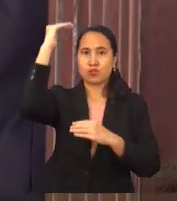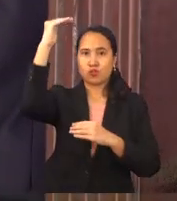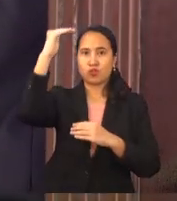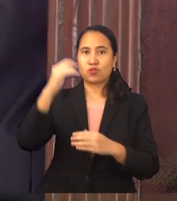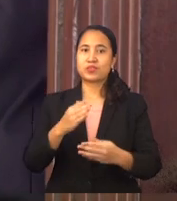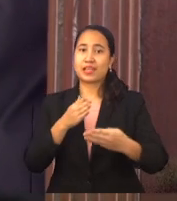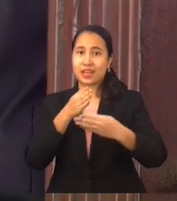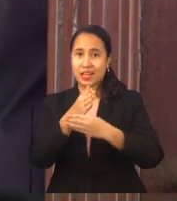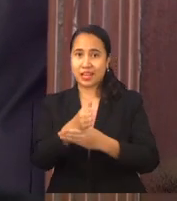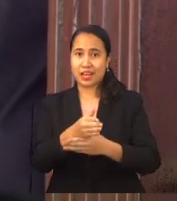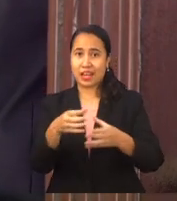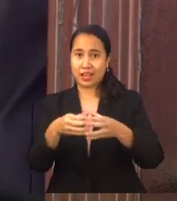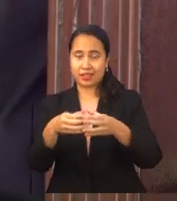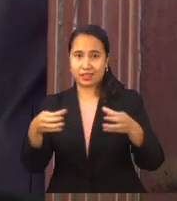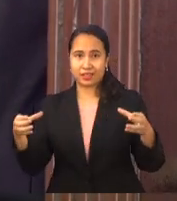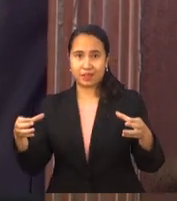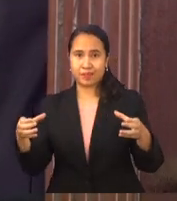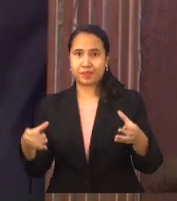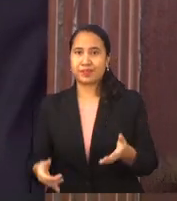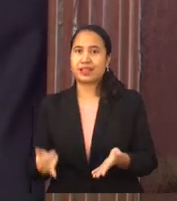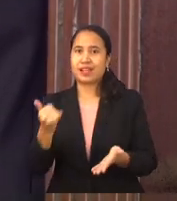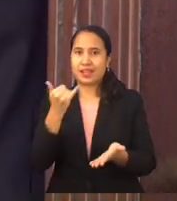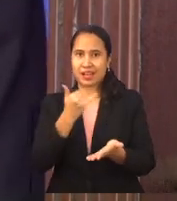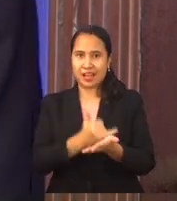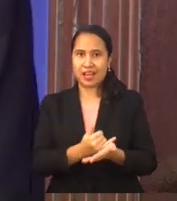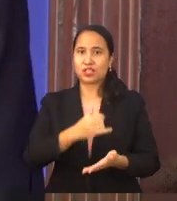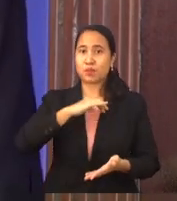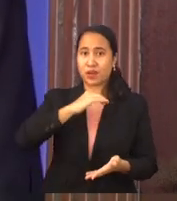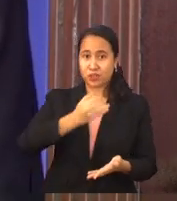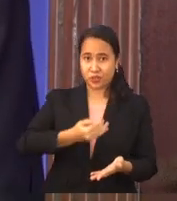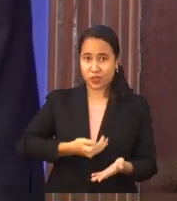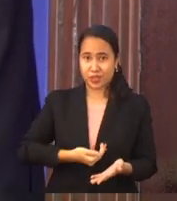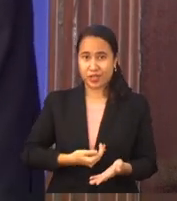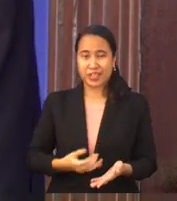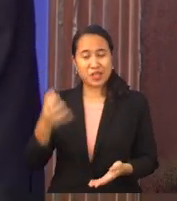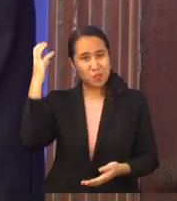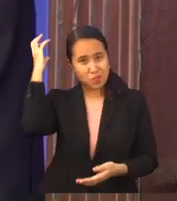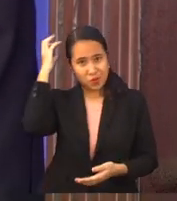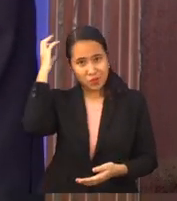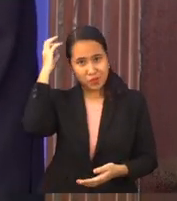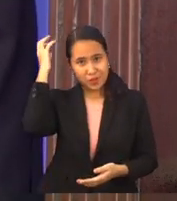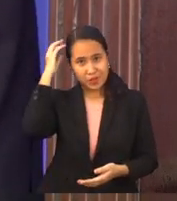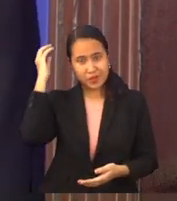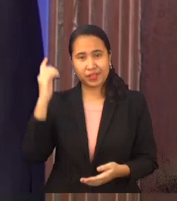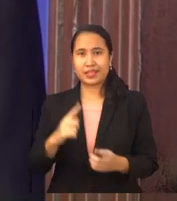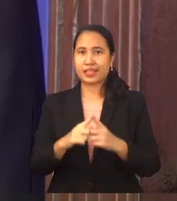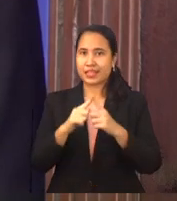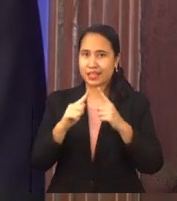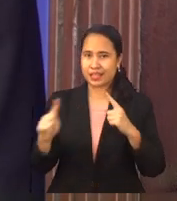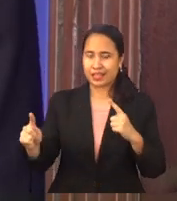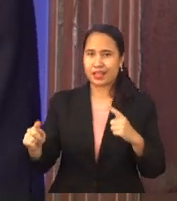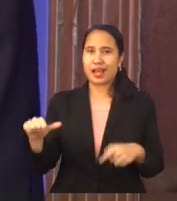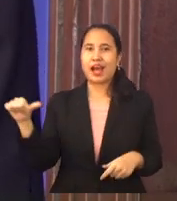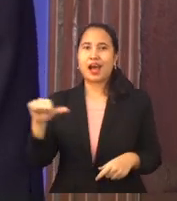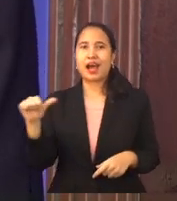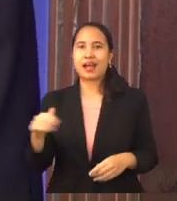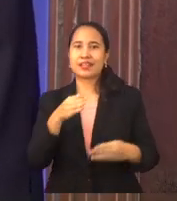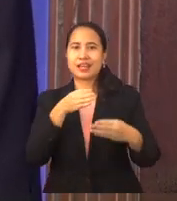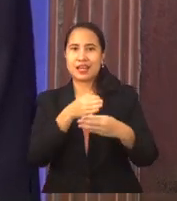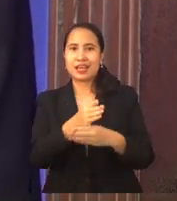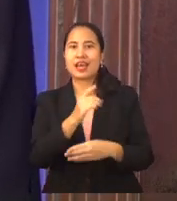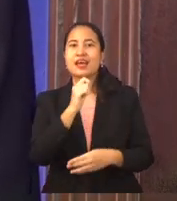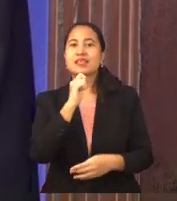orgaan, in laatste instantie bij particuliere geschillen, dit in tegenstelling tot andere rechtsprekende